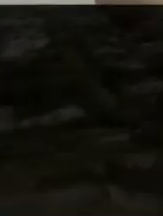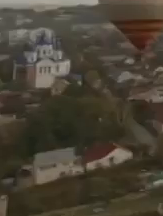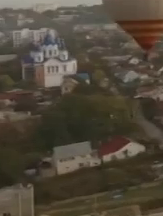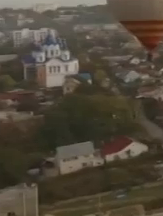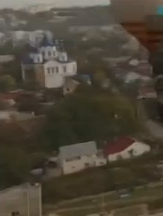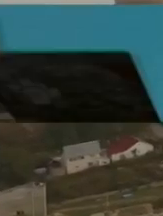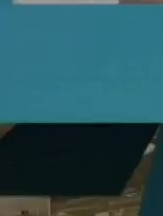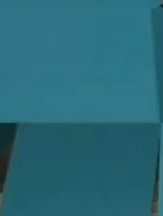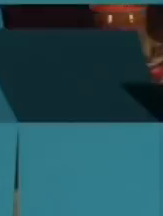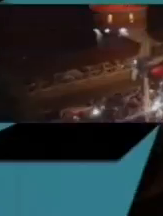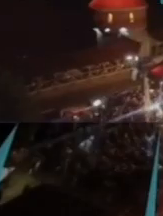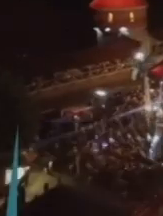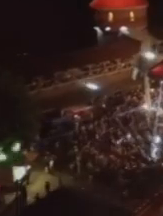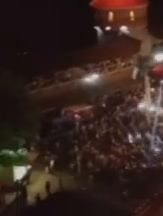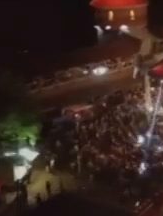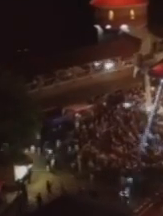Дякую.